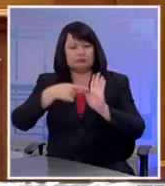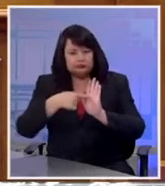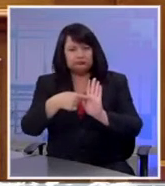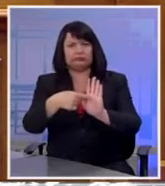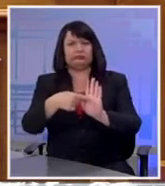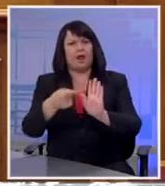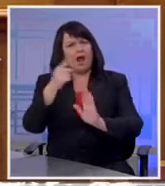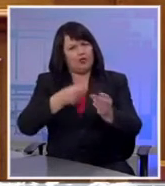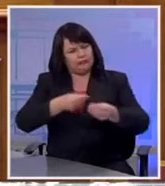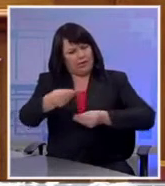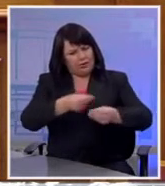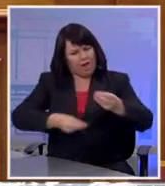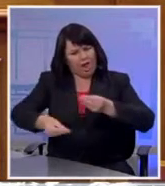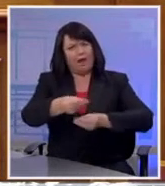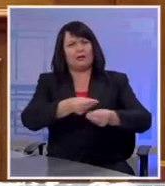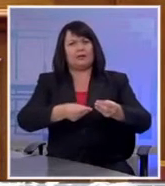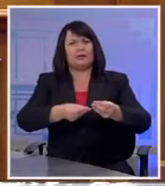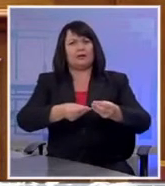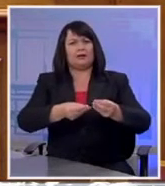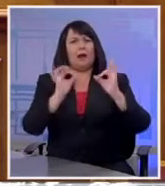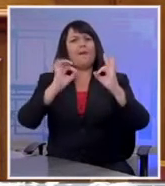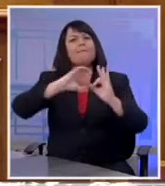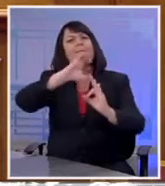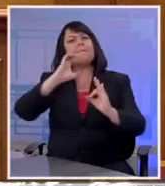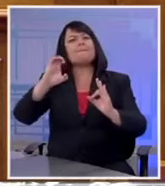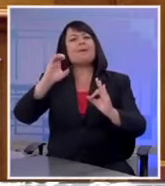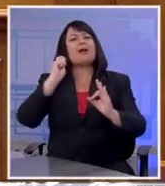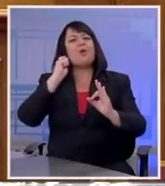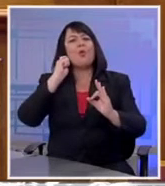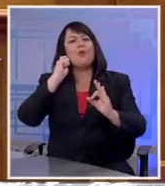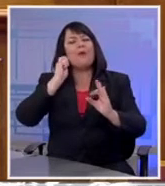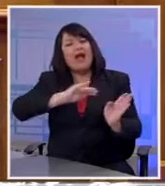άλλα ανταλλάγματα, να αφήσουν το Μακεδονία που το βεβηλώνουν.